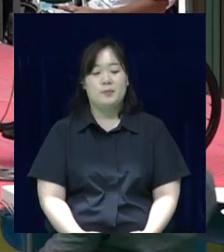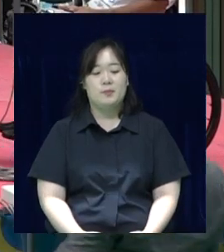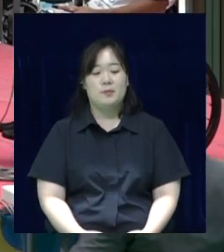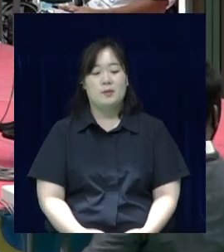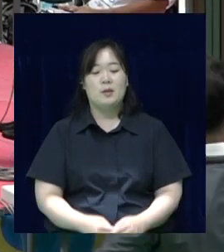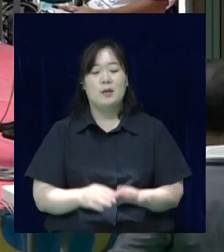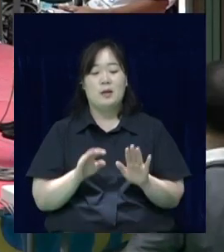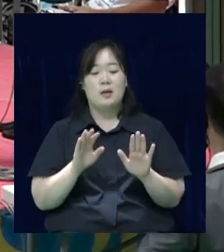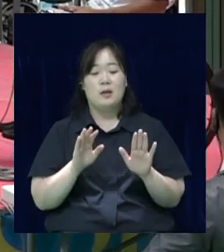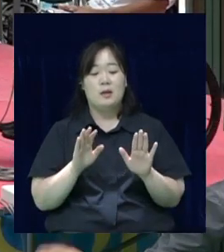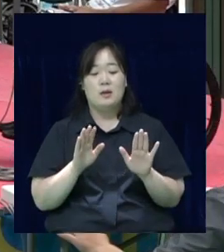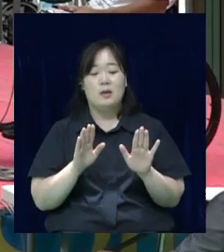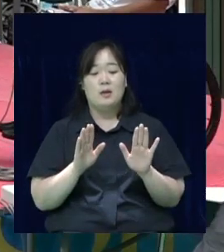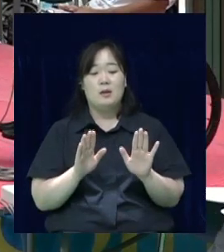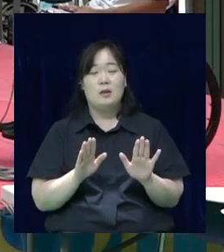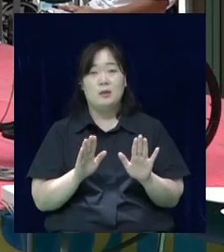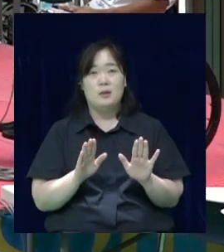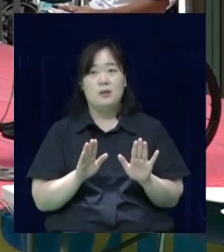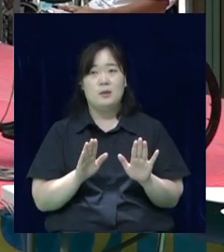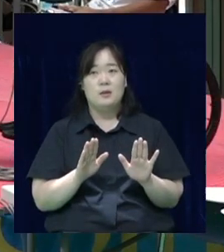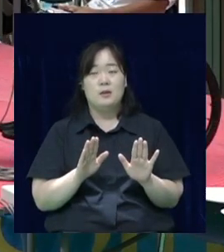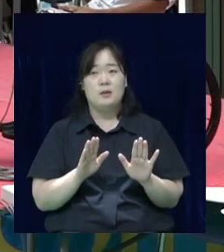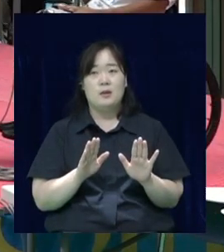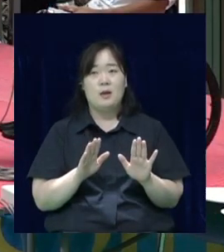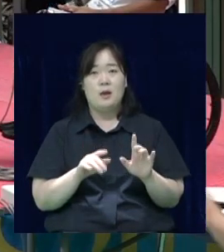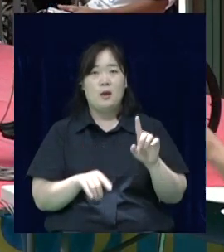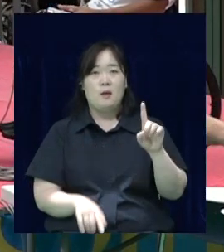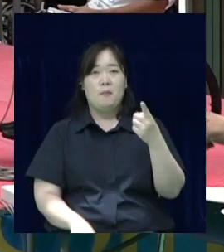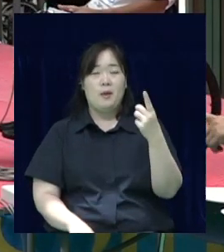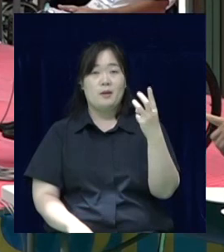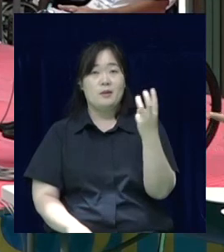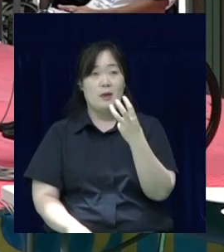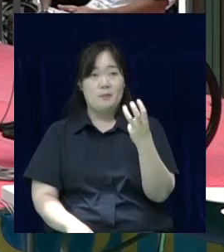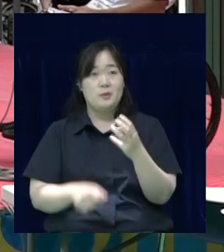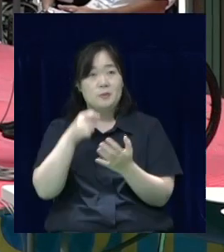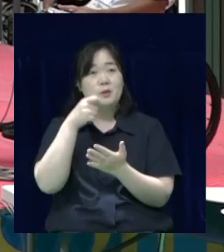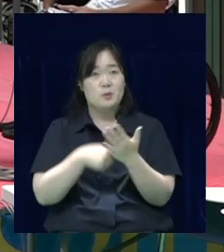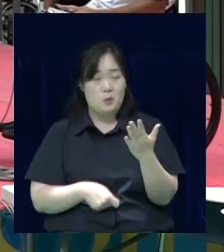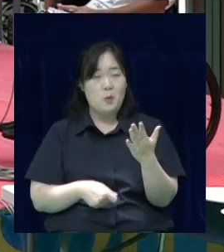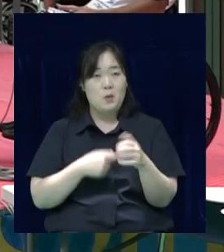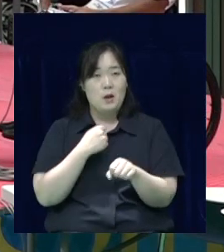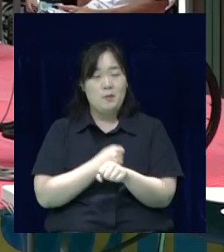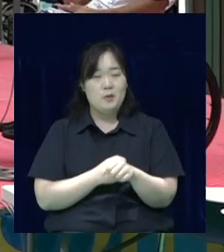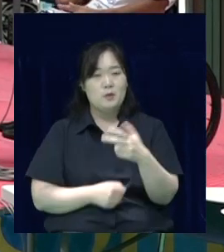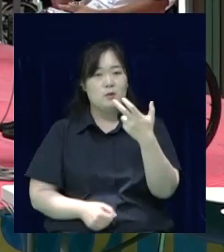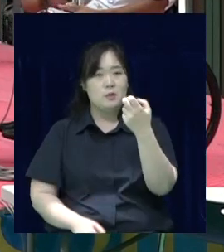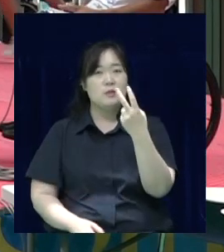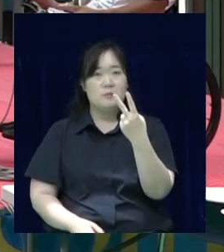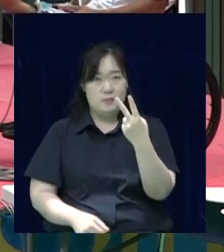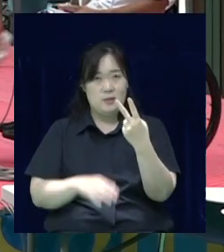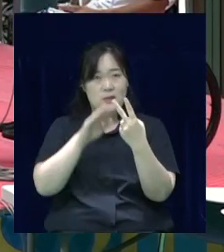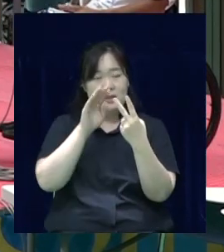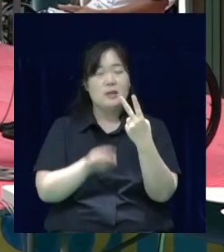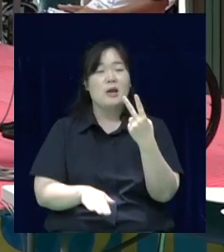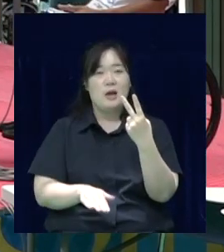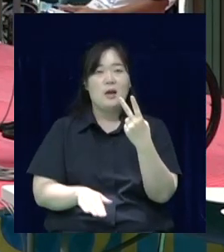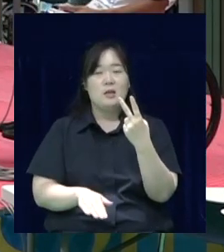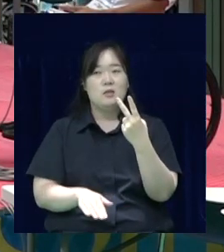선수 하지만 파워리프팅 또 130kg을 기록을 하면서 72kg 체급